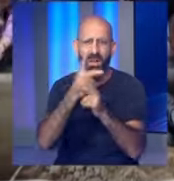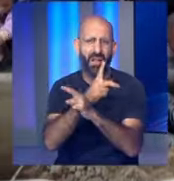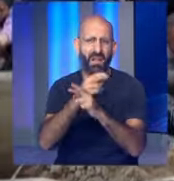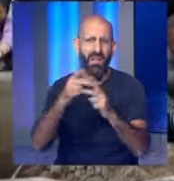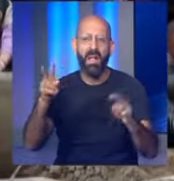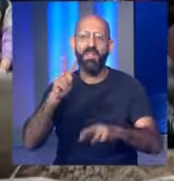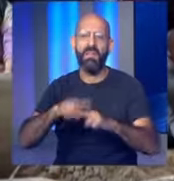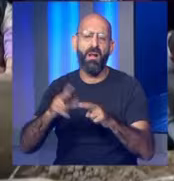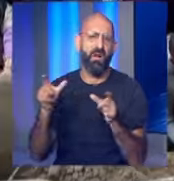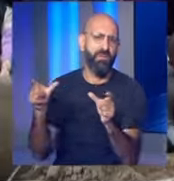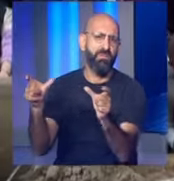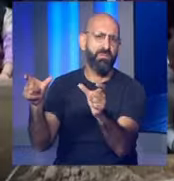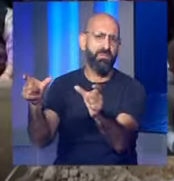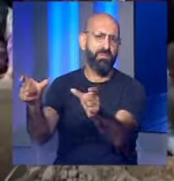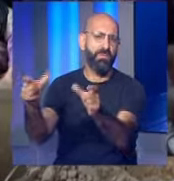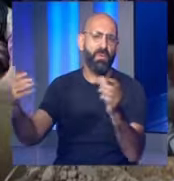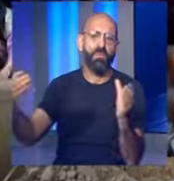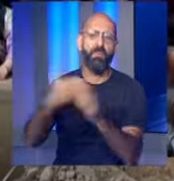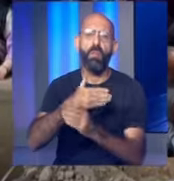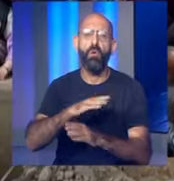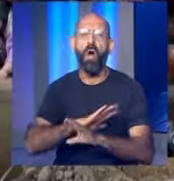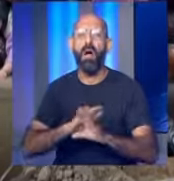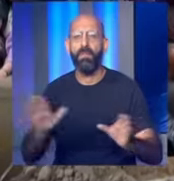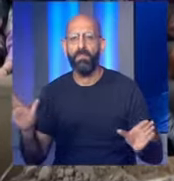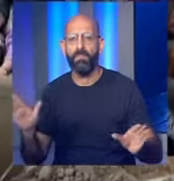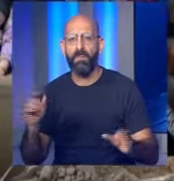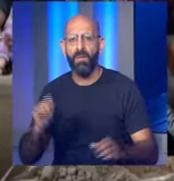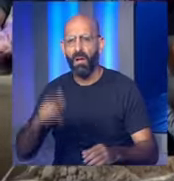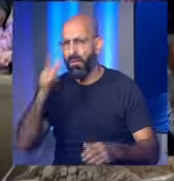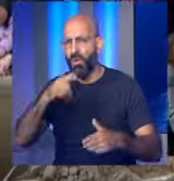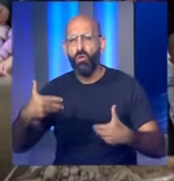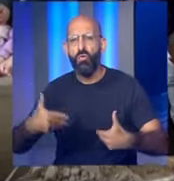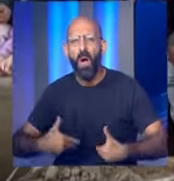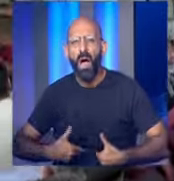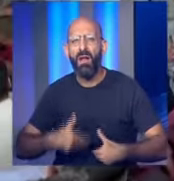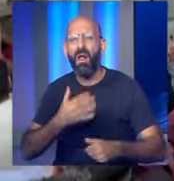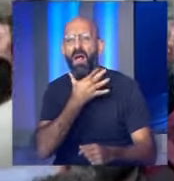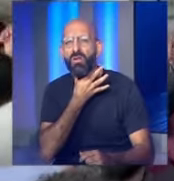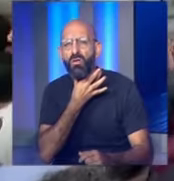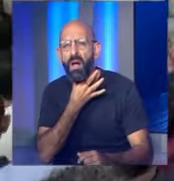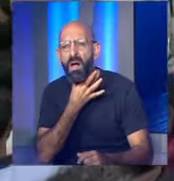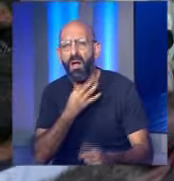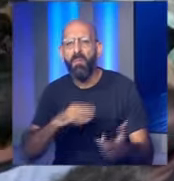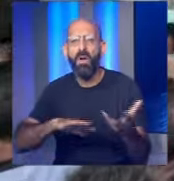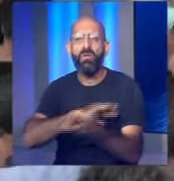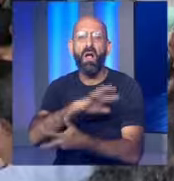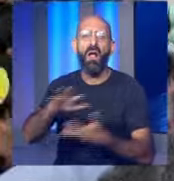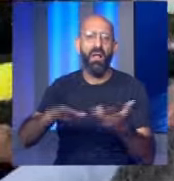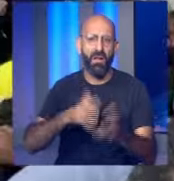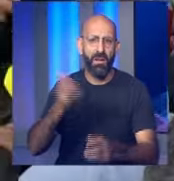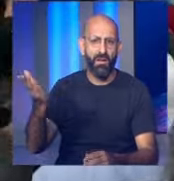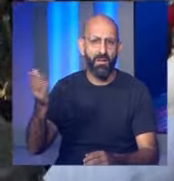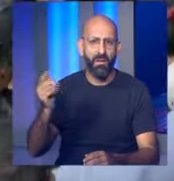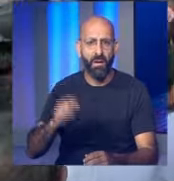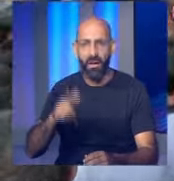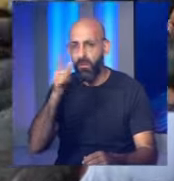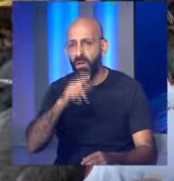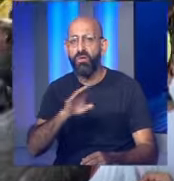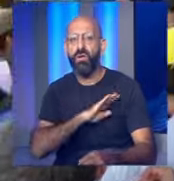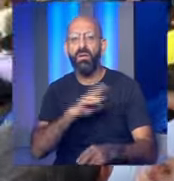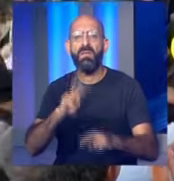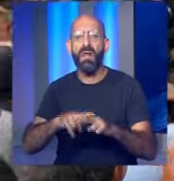الخبز في ظل الحصار الإسرائيلي ومنع دخول المساعدات، وتفاقمت حالة المجاعة وأزمة العطش بشكل كبير